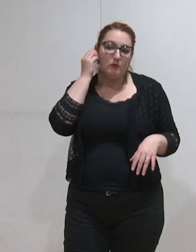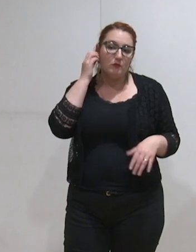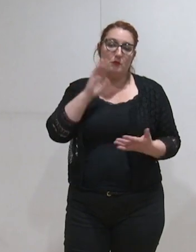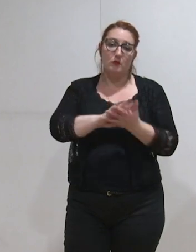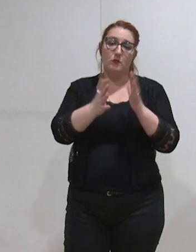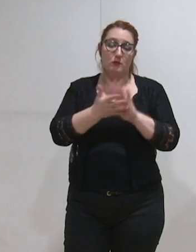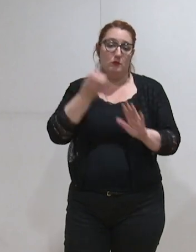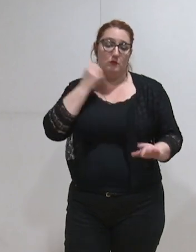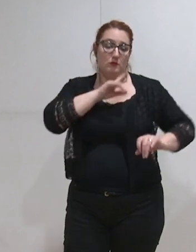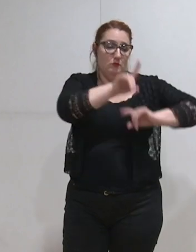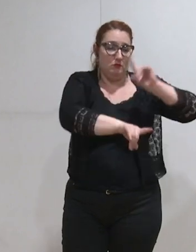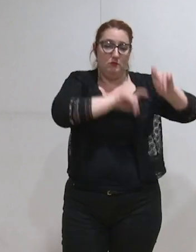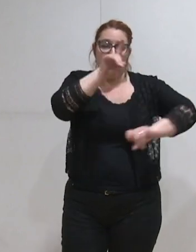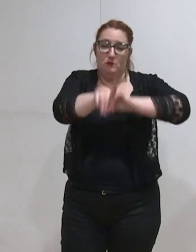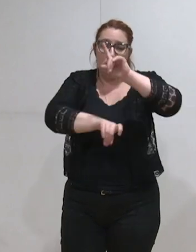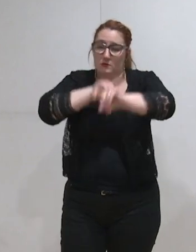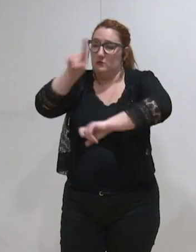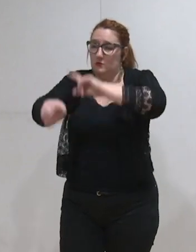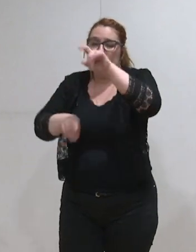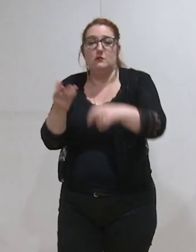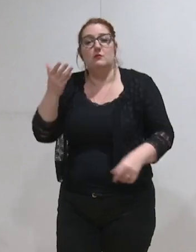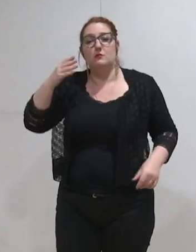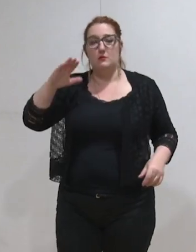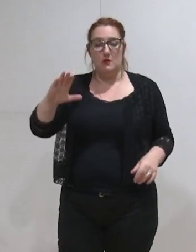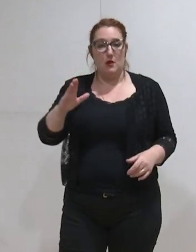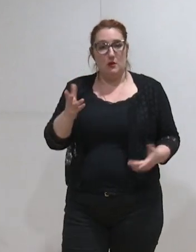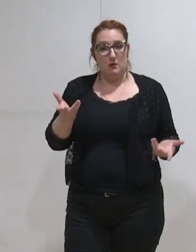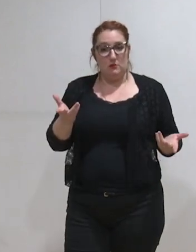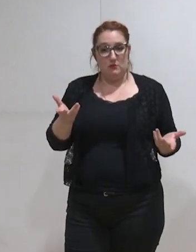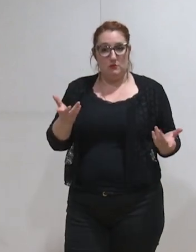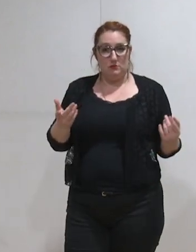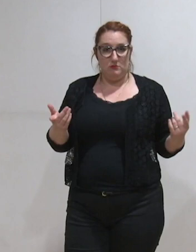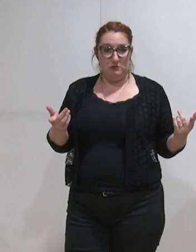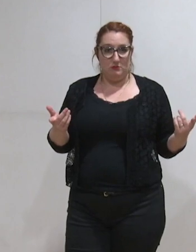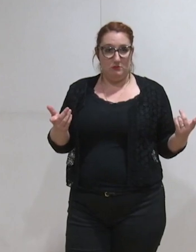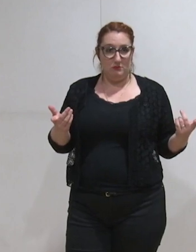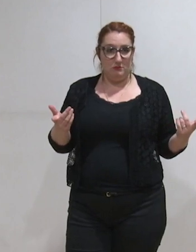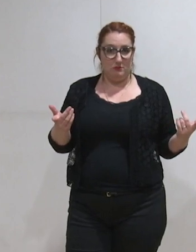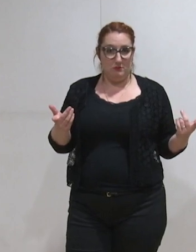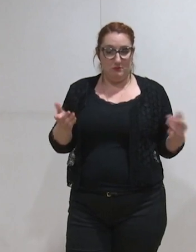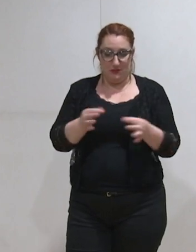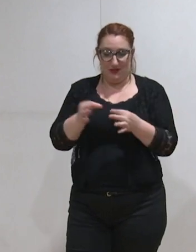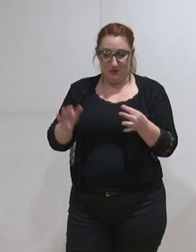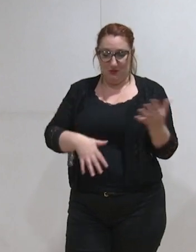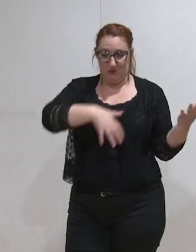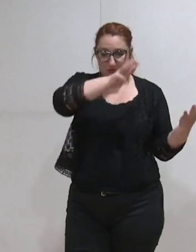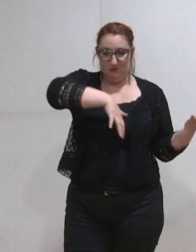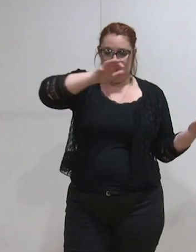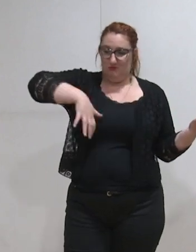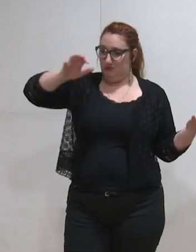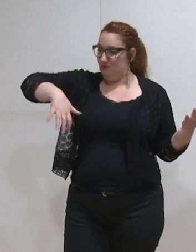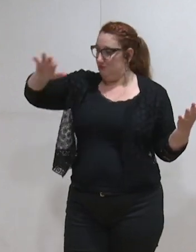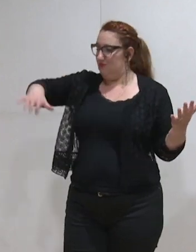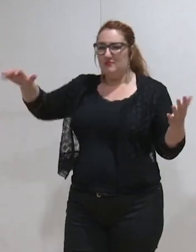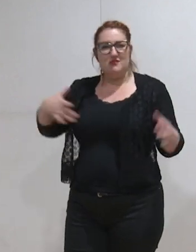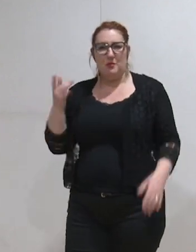associations mais on a en échange une littérature et c'est pas très intéressant d'avoir une littérature ce